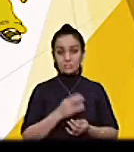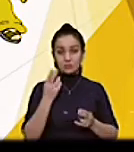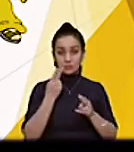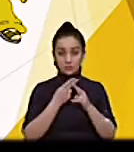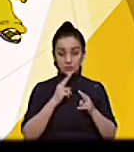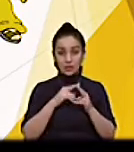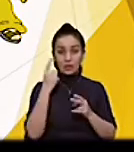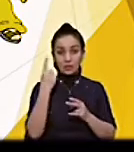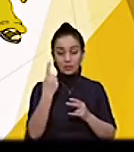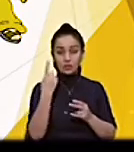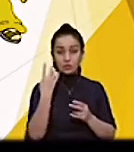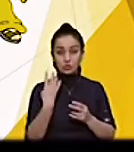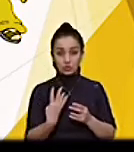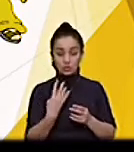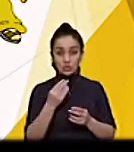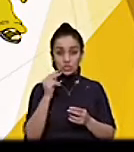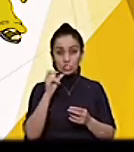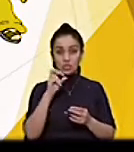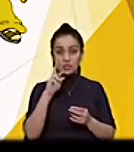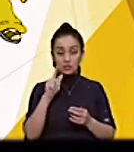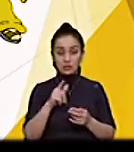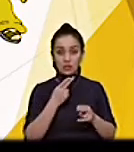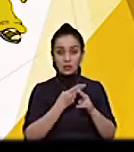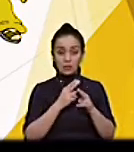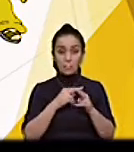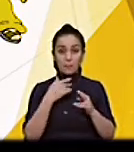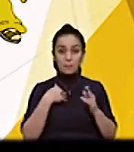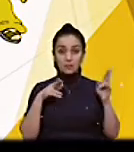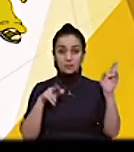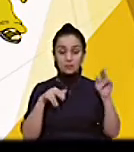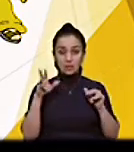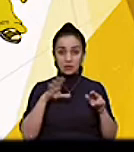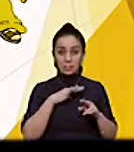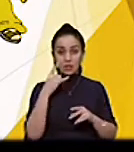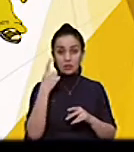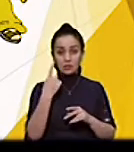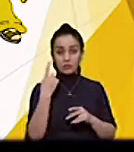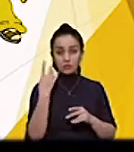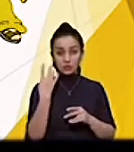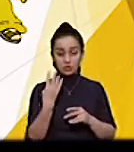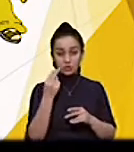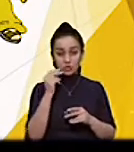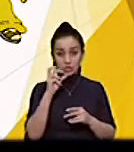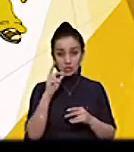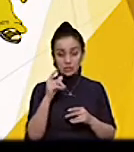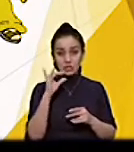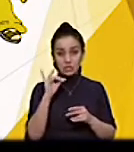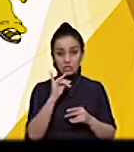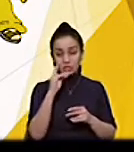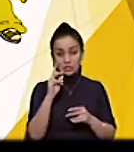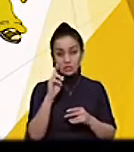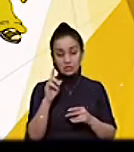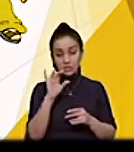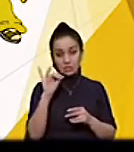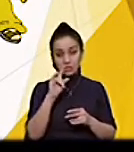Это 1/4 часть. То есть мы закрасили 1 часть из